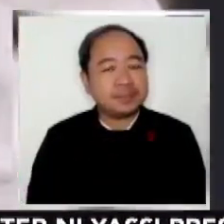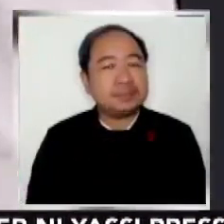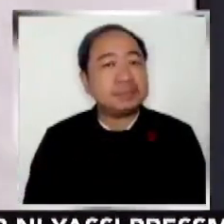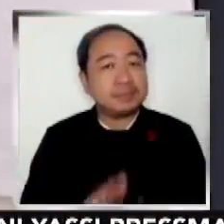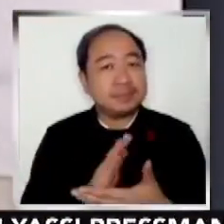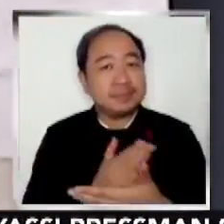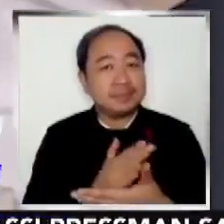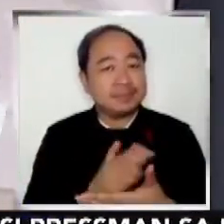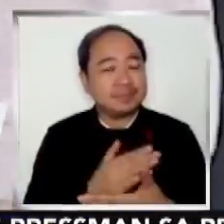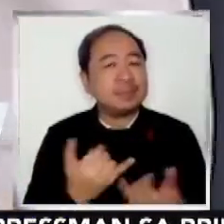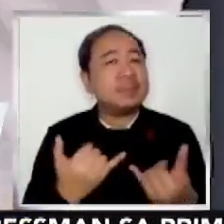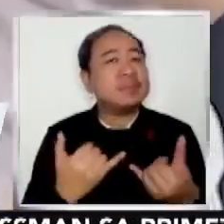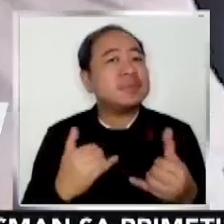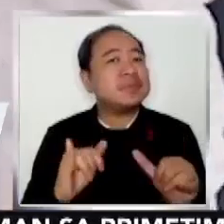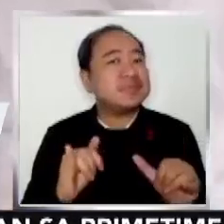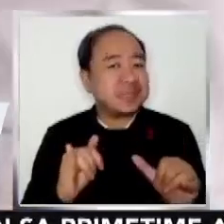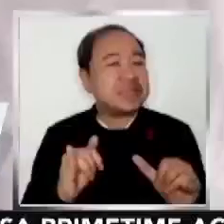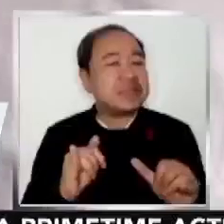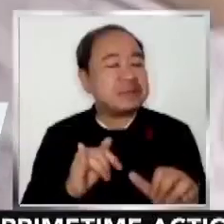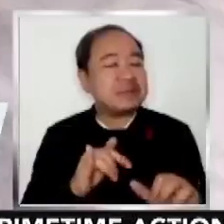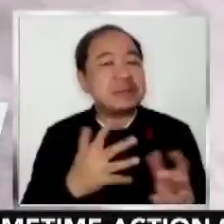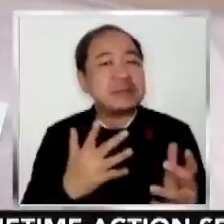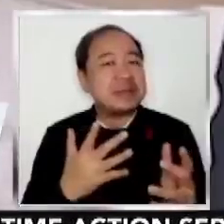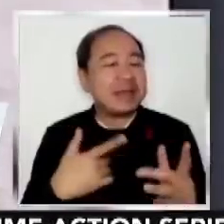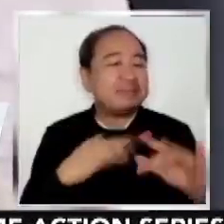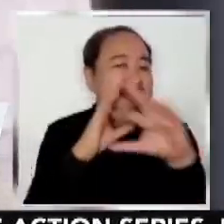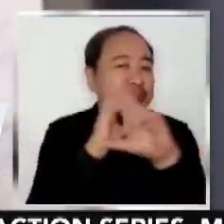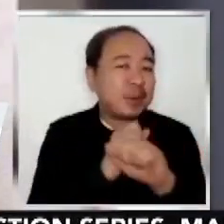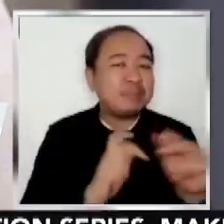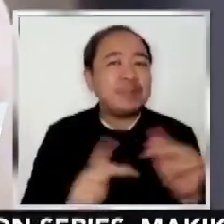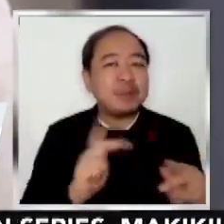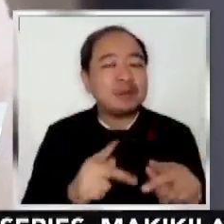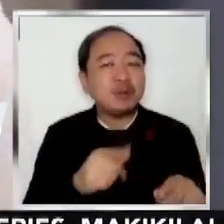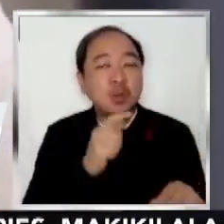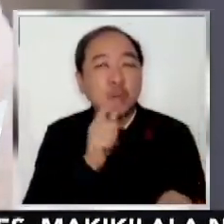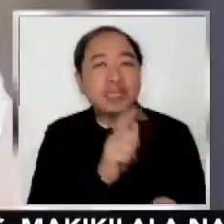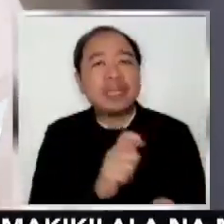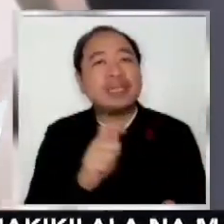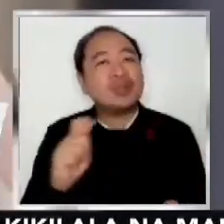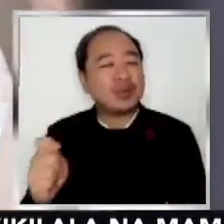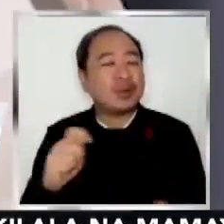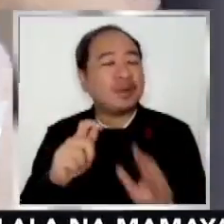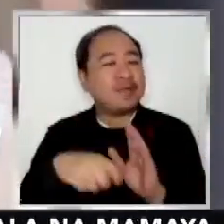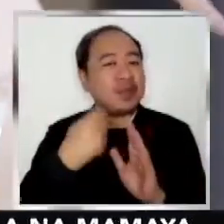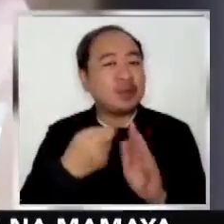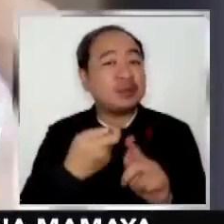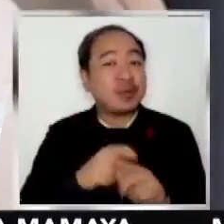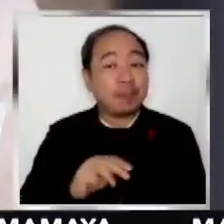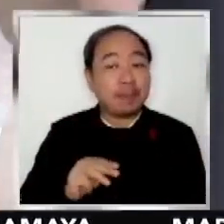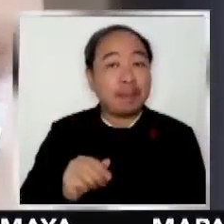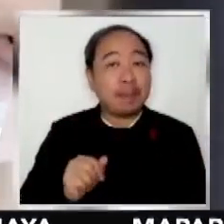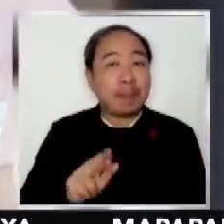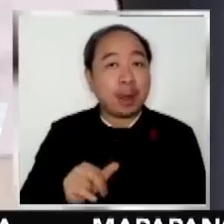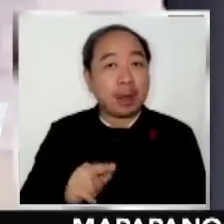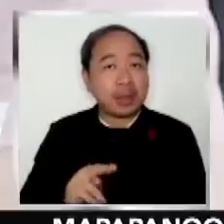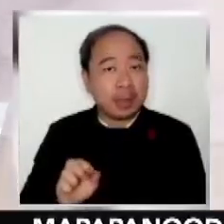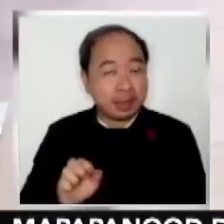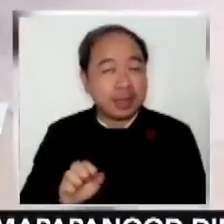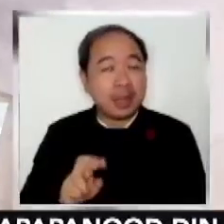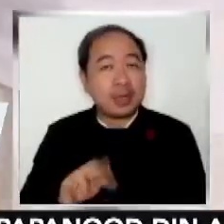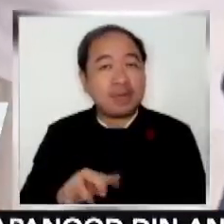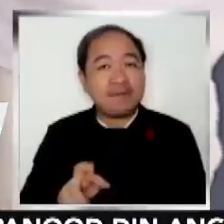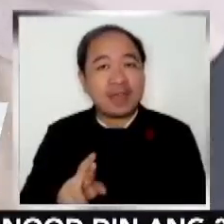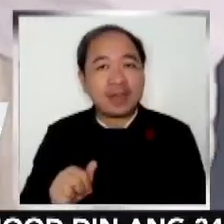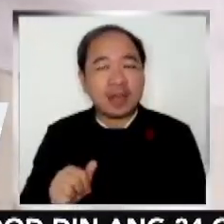Still capturing the hearts of netizens ang TikTok videos ni Kapuso Primetime Queen Marian Rivera. Libu-libong netizens na nga